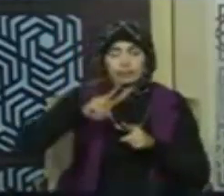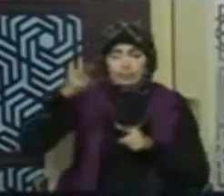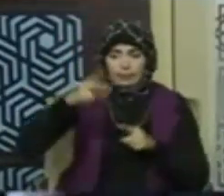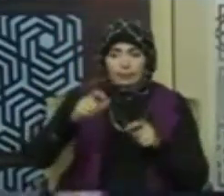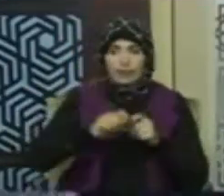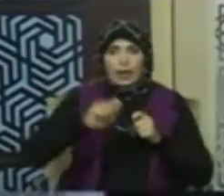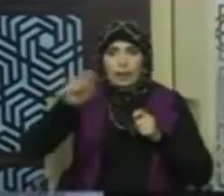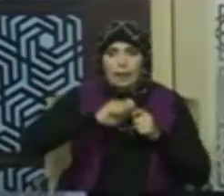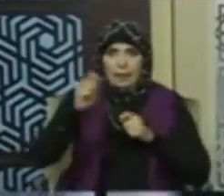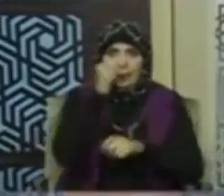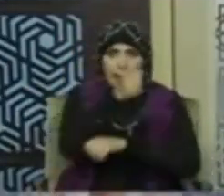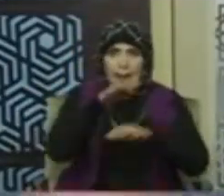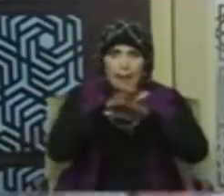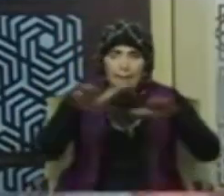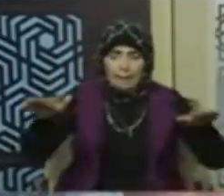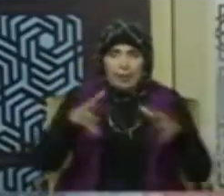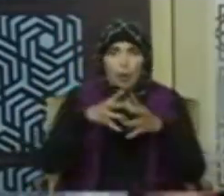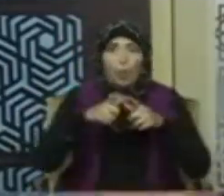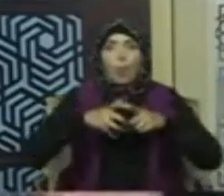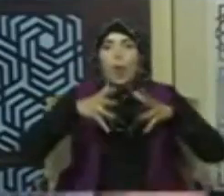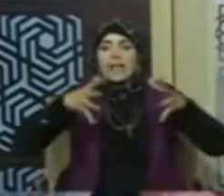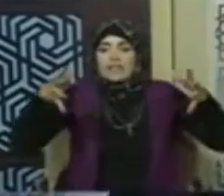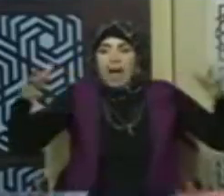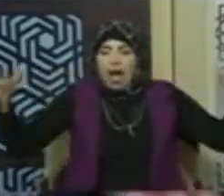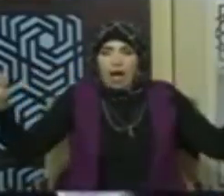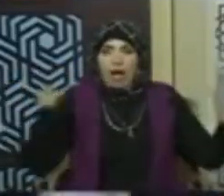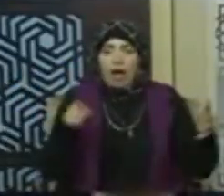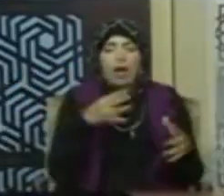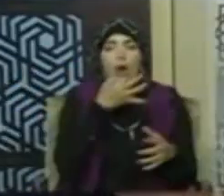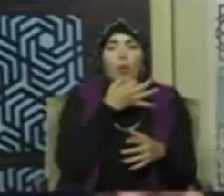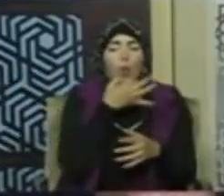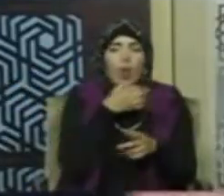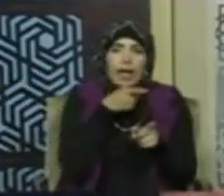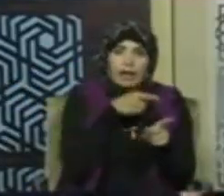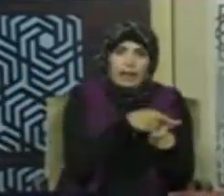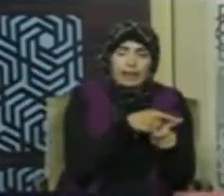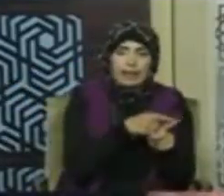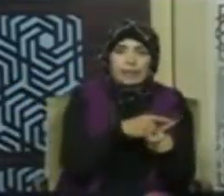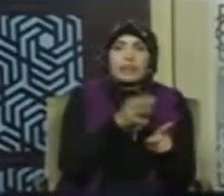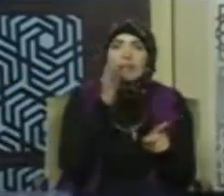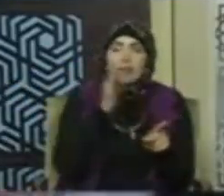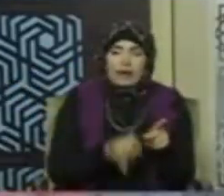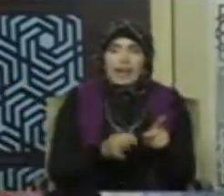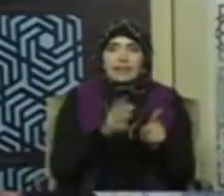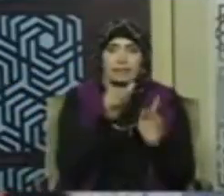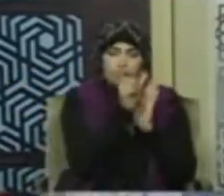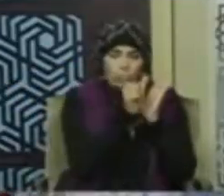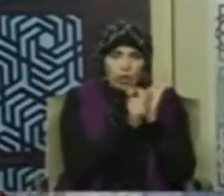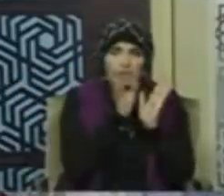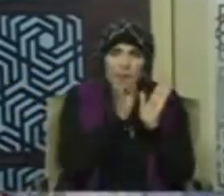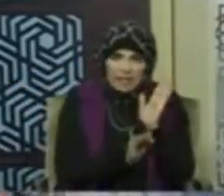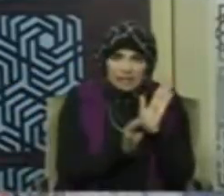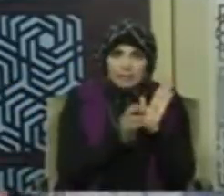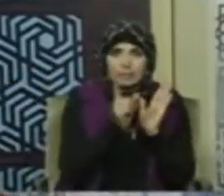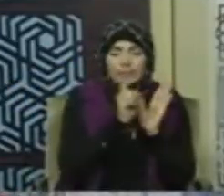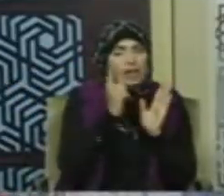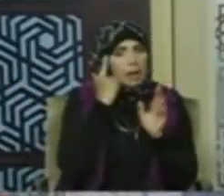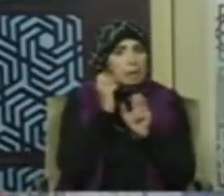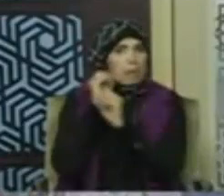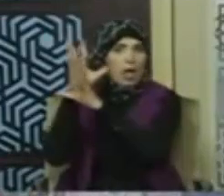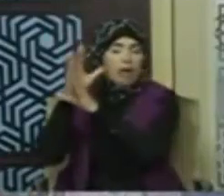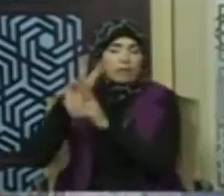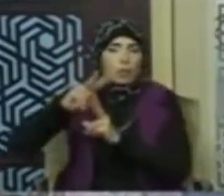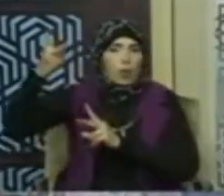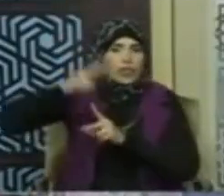من الأراضي وإمكانيات واسعة وعدد قليل، هذا ليس عليها، تنظم أمورها بما تشاء. أما عندما